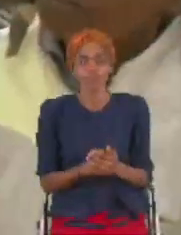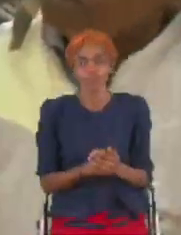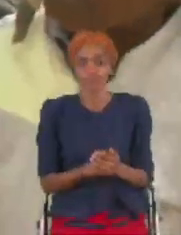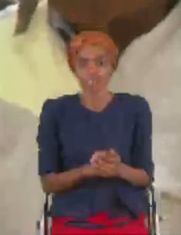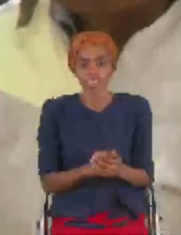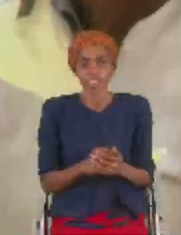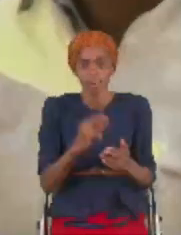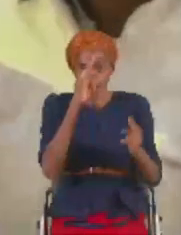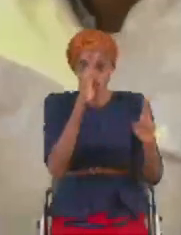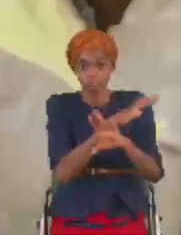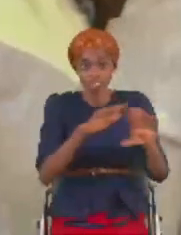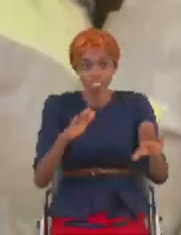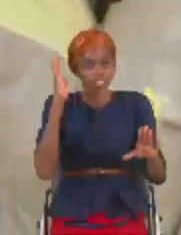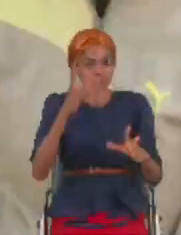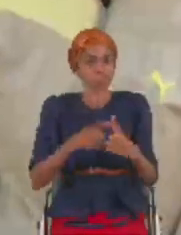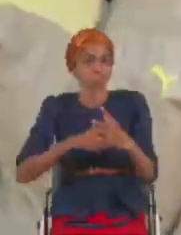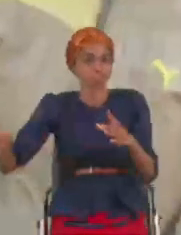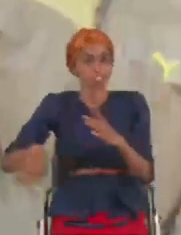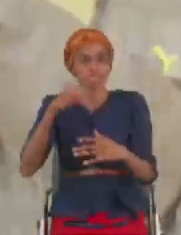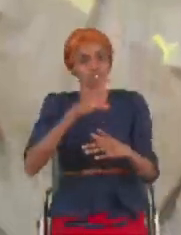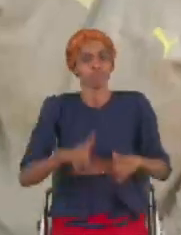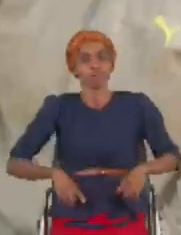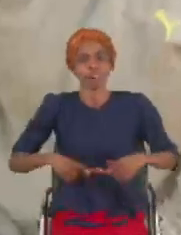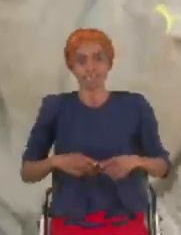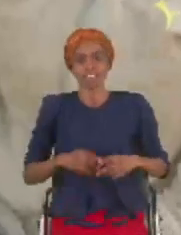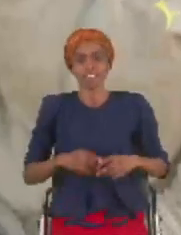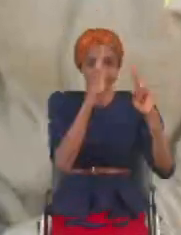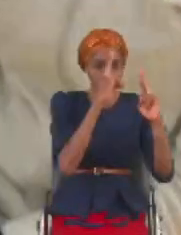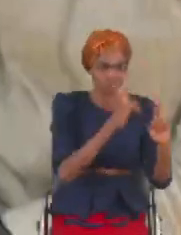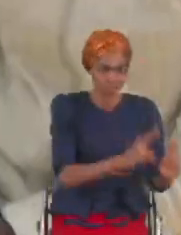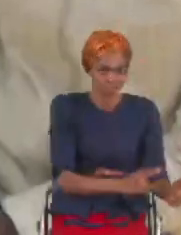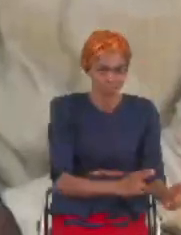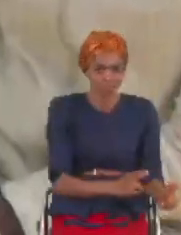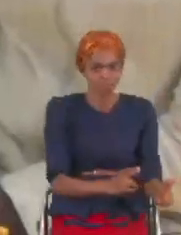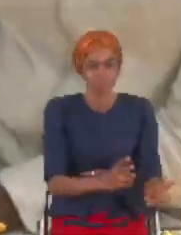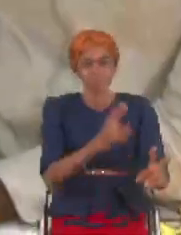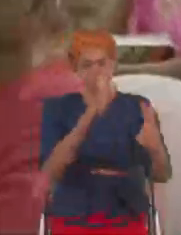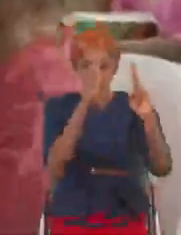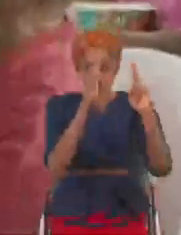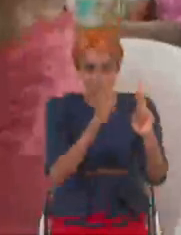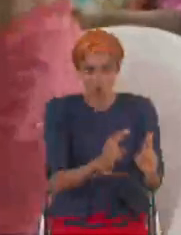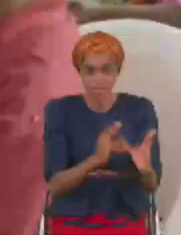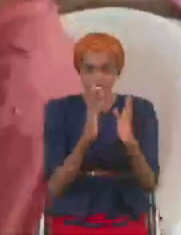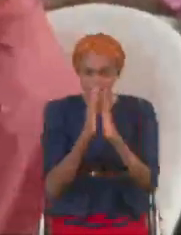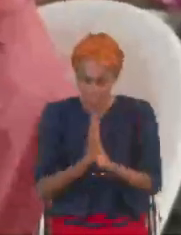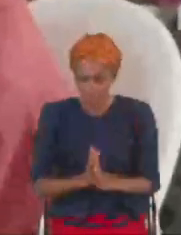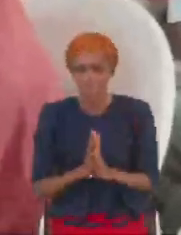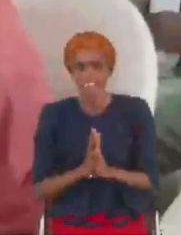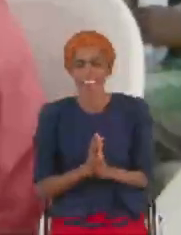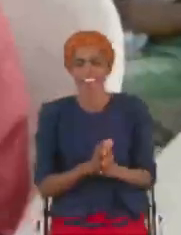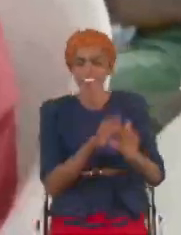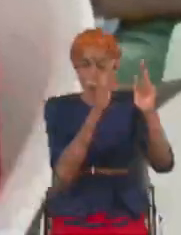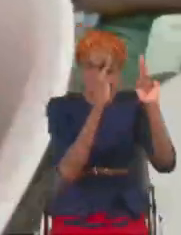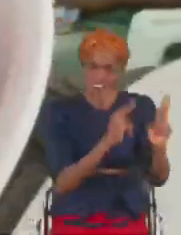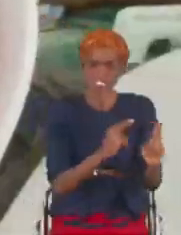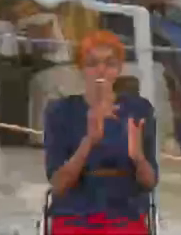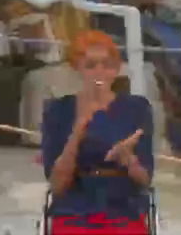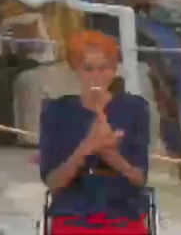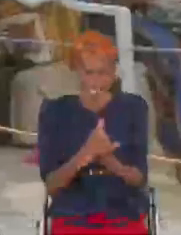déshonneur votre île voler ta vie l'odeur l'honneur l'honneur